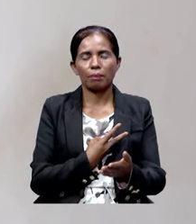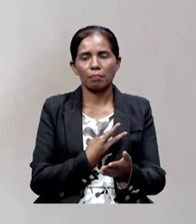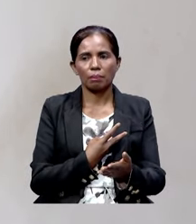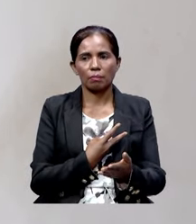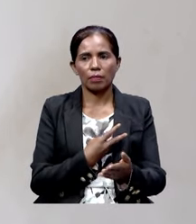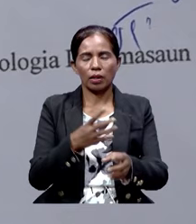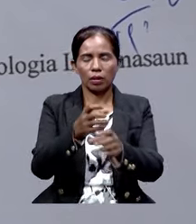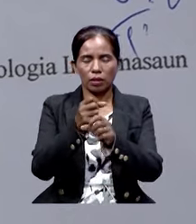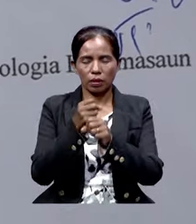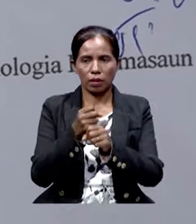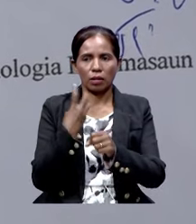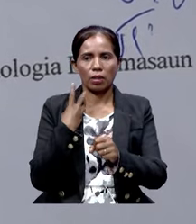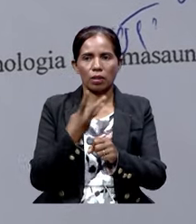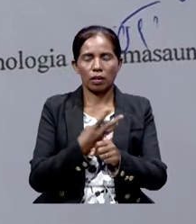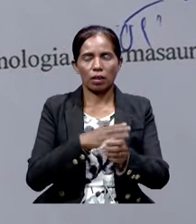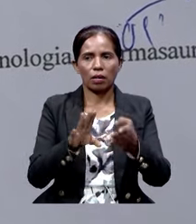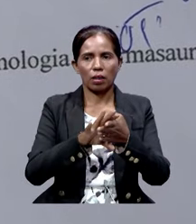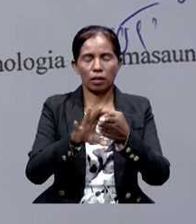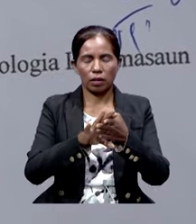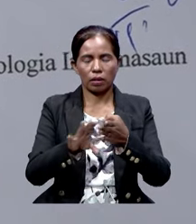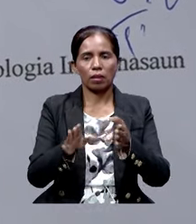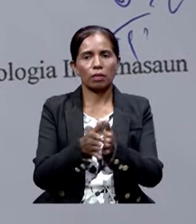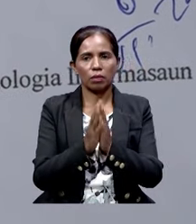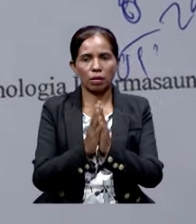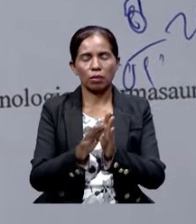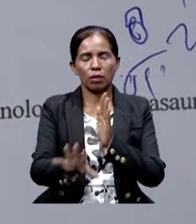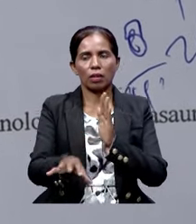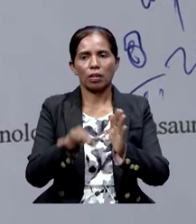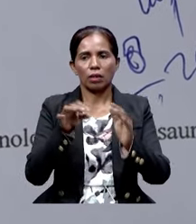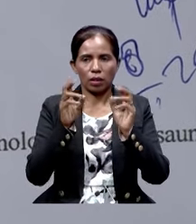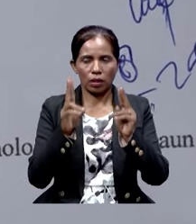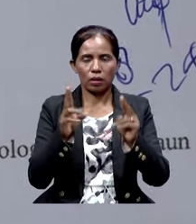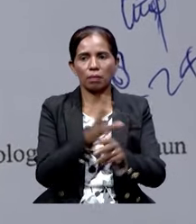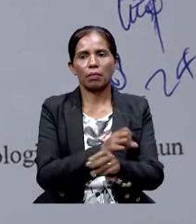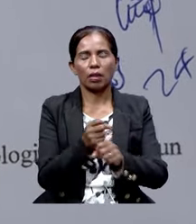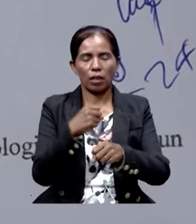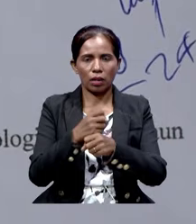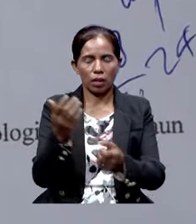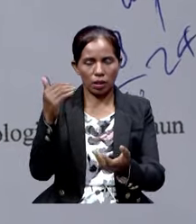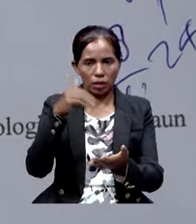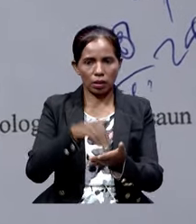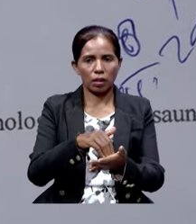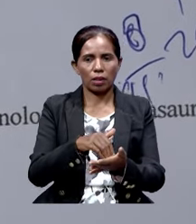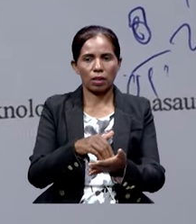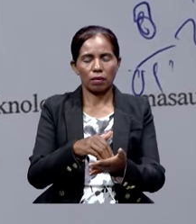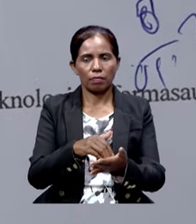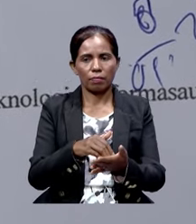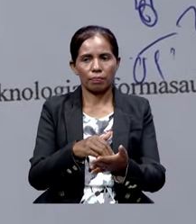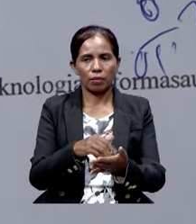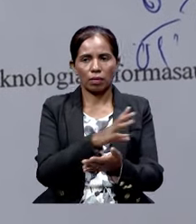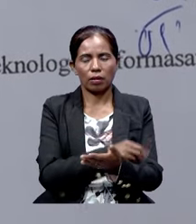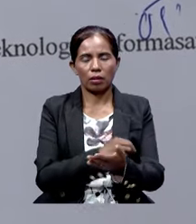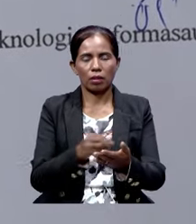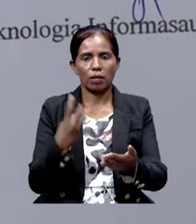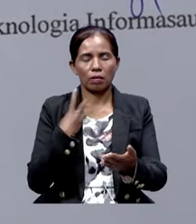semua amini autoriz semua amininia karta periode ini kodi hetan autorisasi umpar bela renova filafali amininia pasport atau